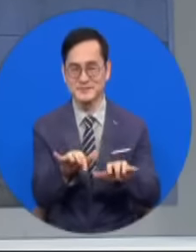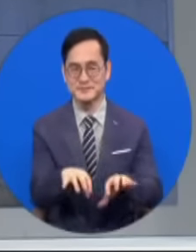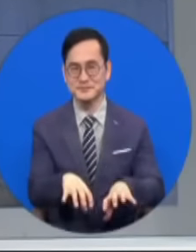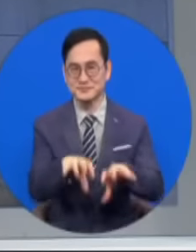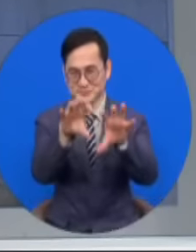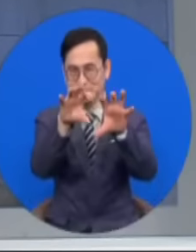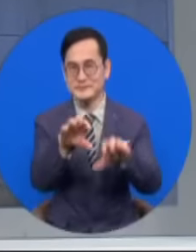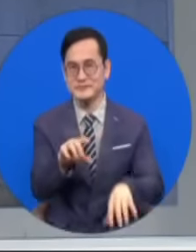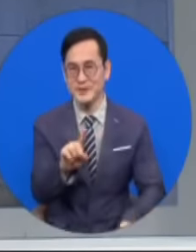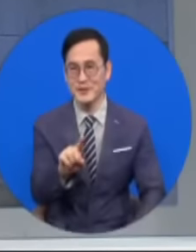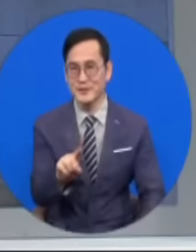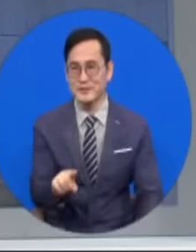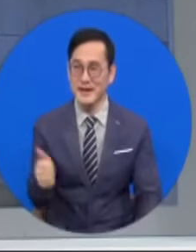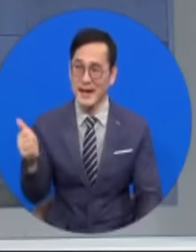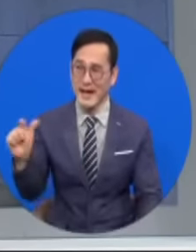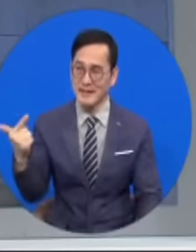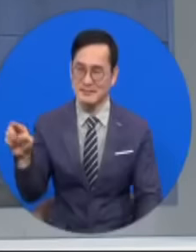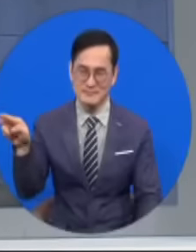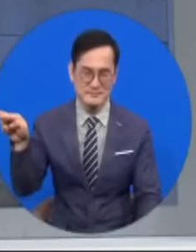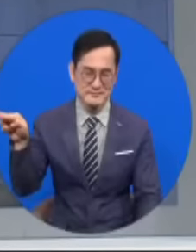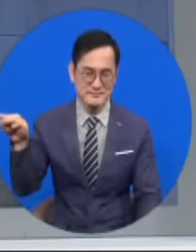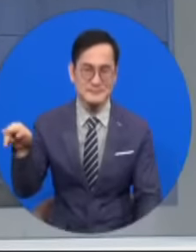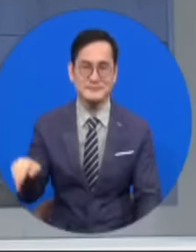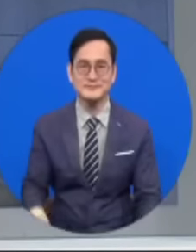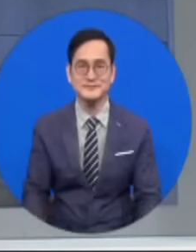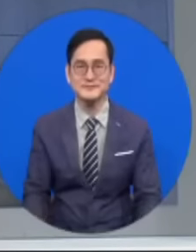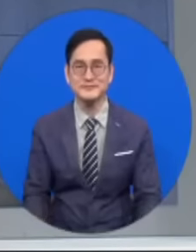어 한동훈 후보를 역시